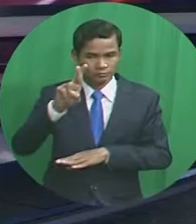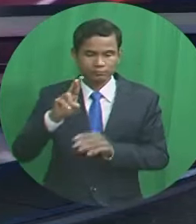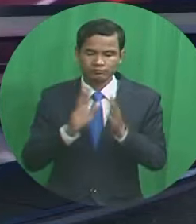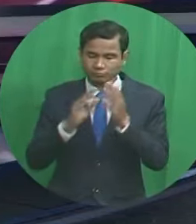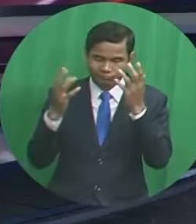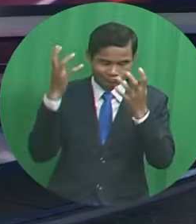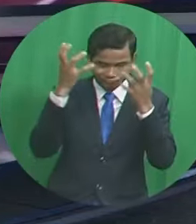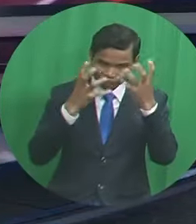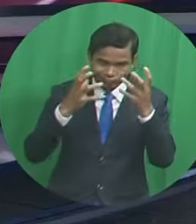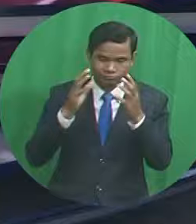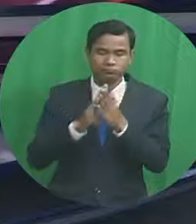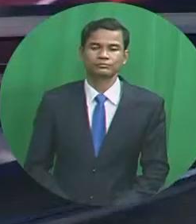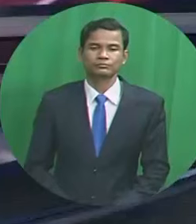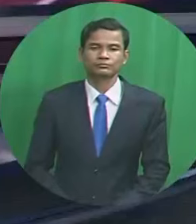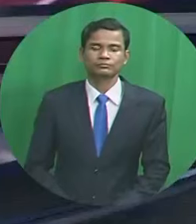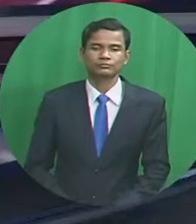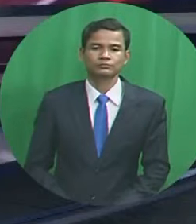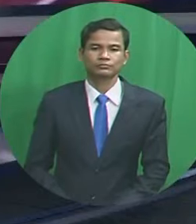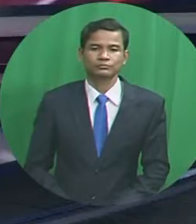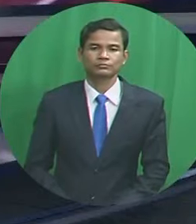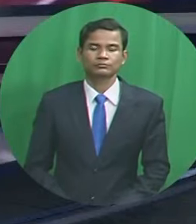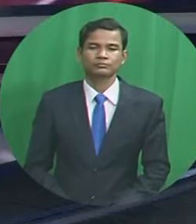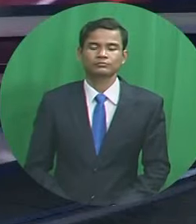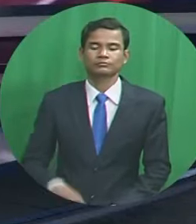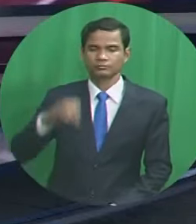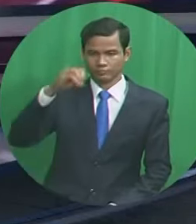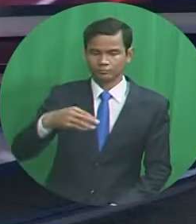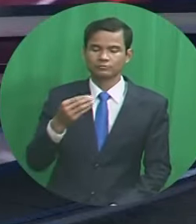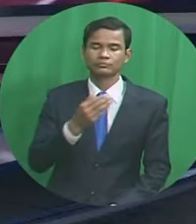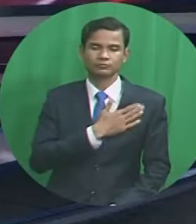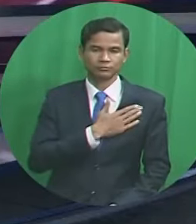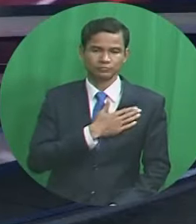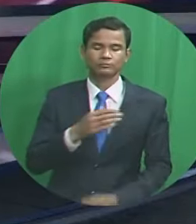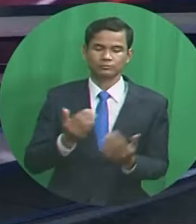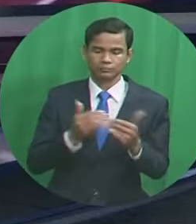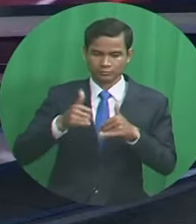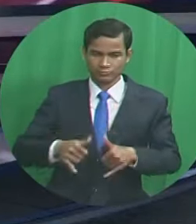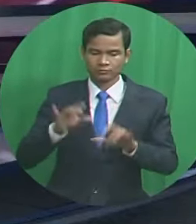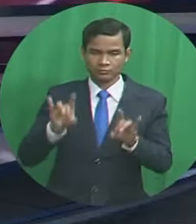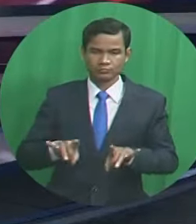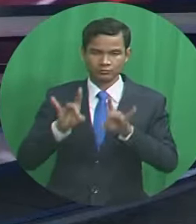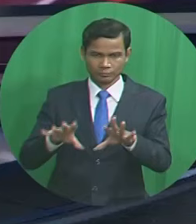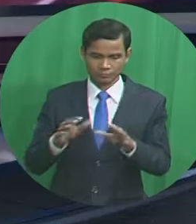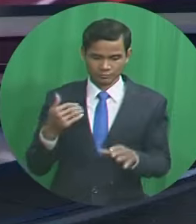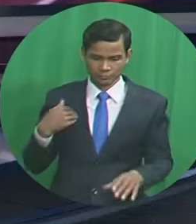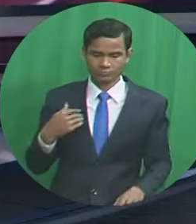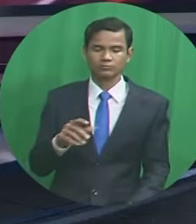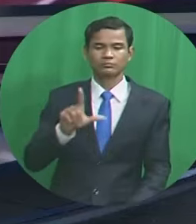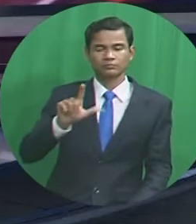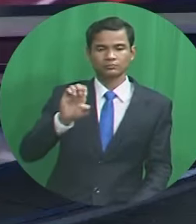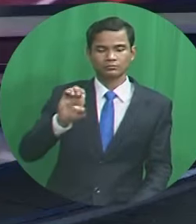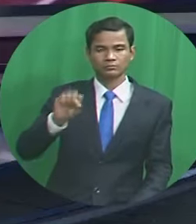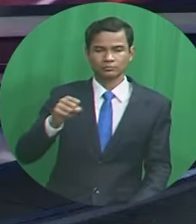រុងចម្រាសរបស់ក្រុងតេអ៊ីរ៉ង់នៅថ្ងៃពុធនេះឧបនាយករដ្ឋមន្ត្រីអូស្ត្រាលីលោករីឆាតម៉ាឡេសបាន